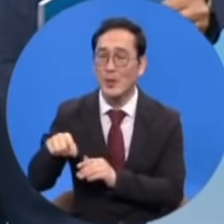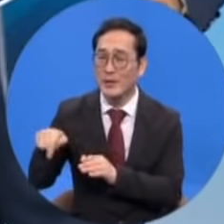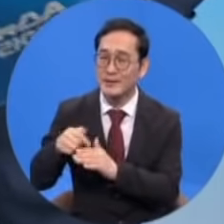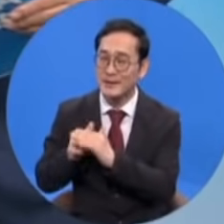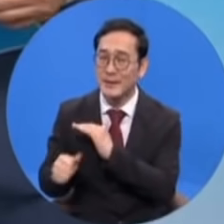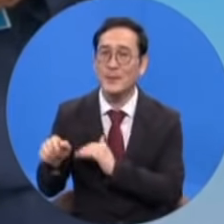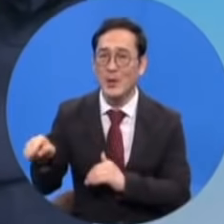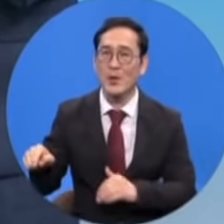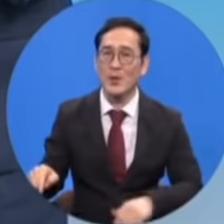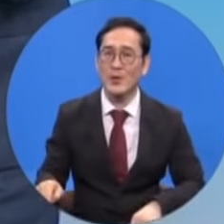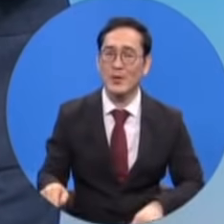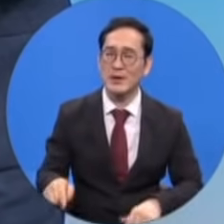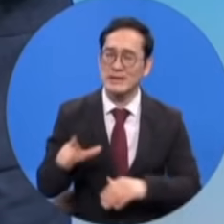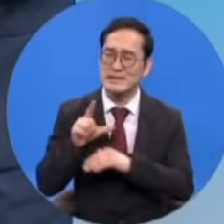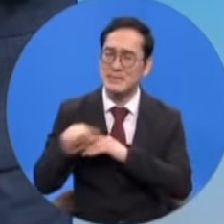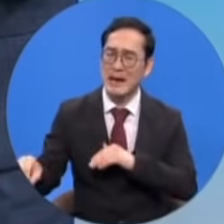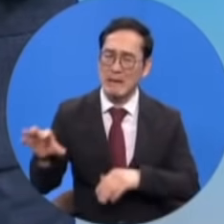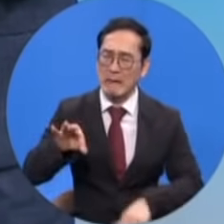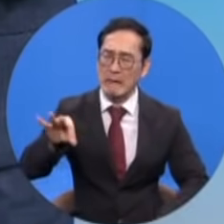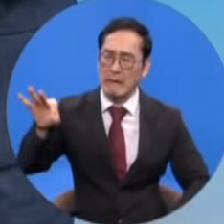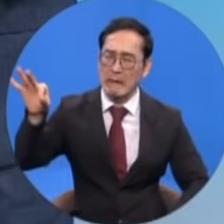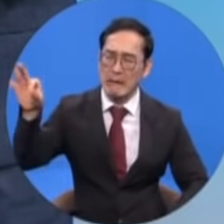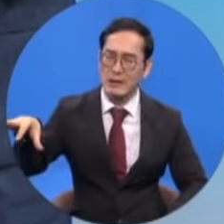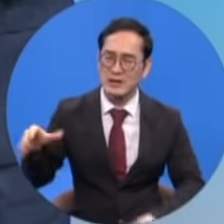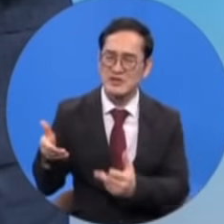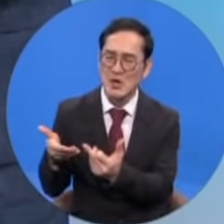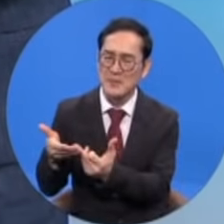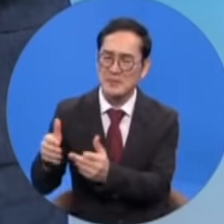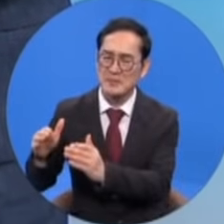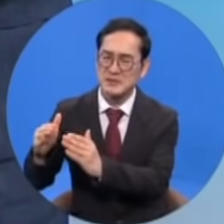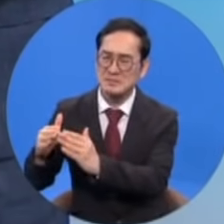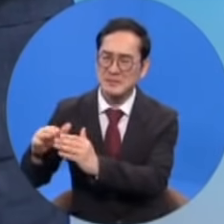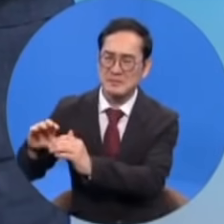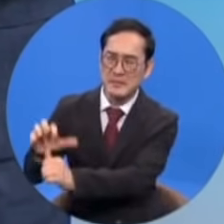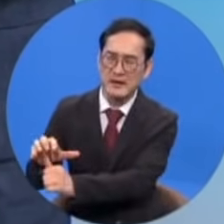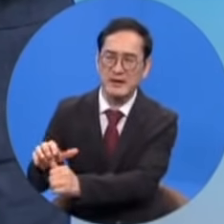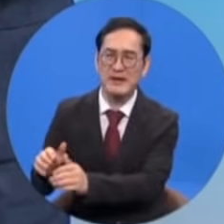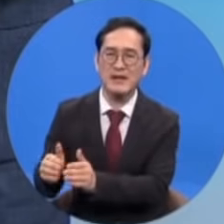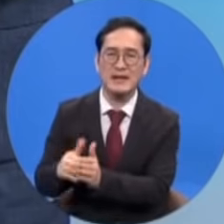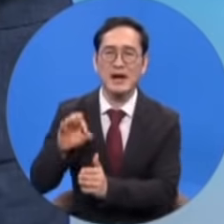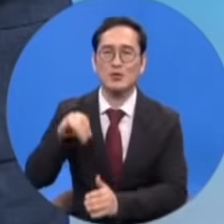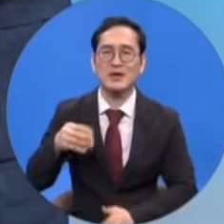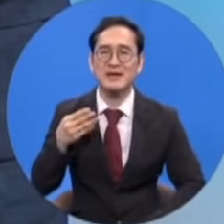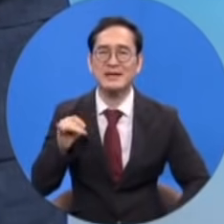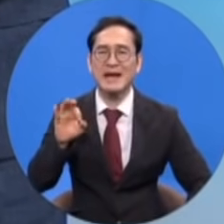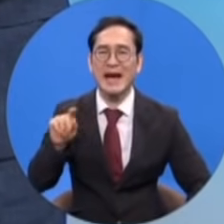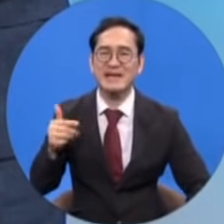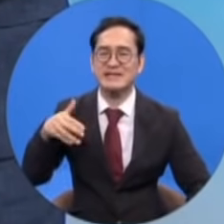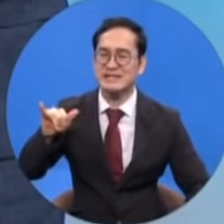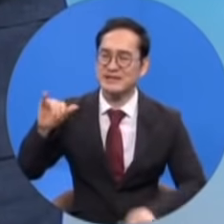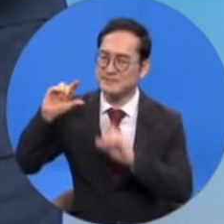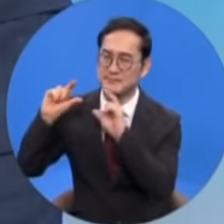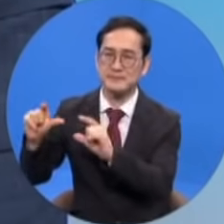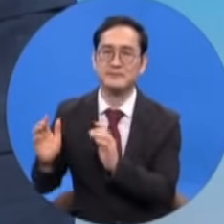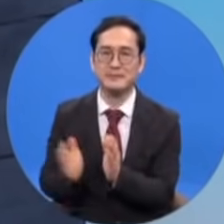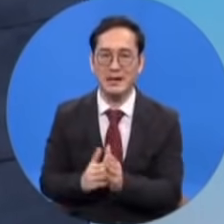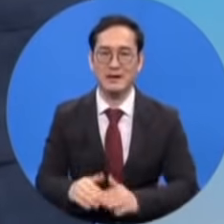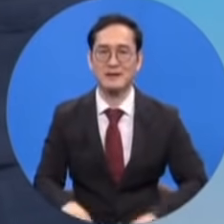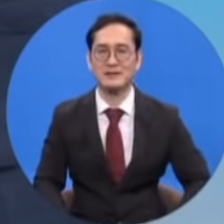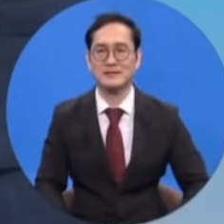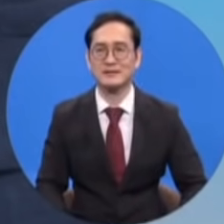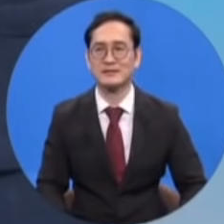가둔다 라는 뜻의 윌이 않지 않게 따라 고 했습니다 그러니까 어 이준석 대표를 향해 서는 파직